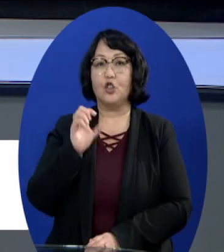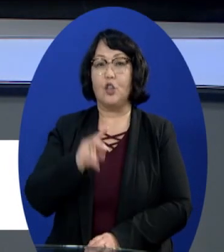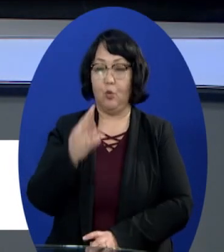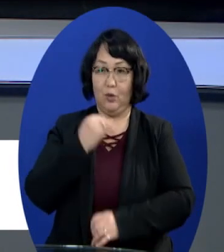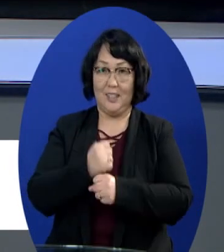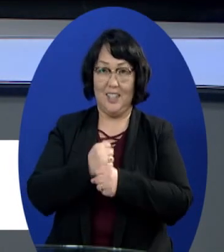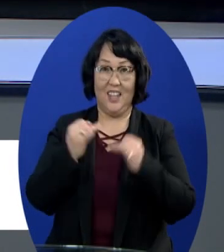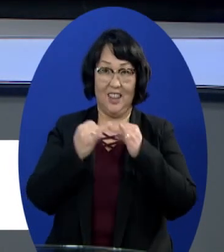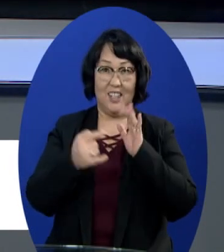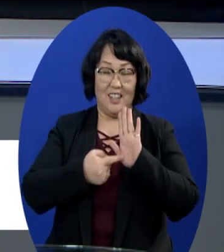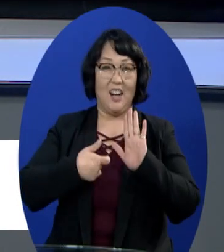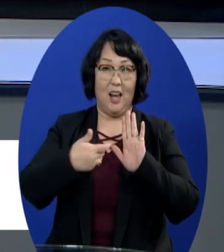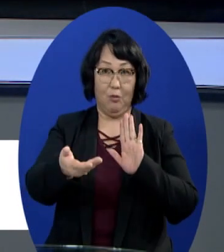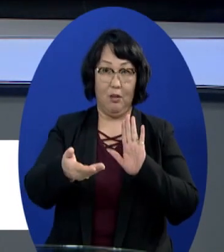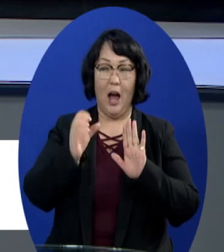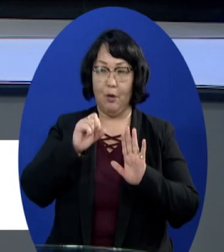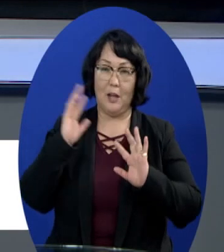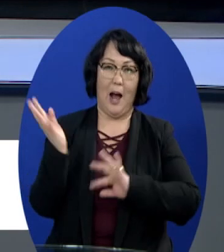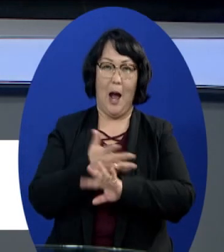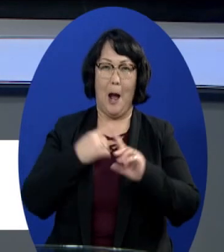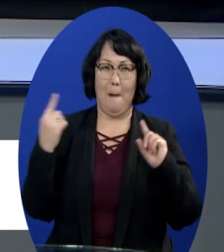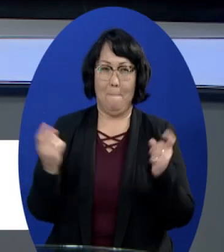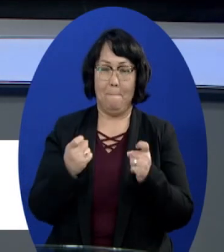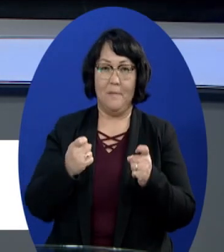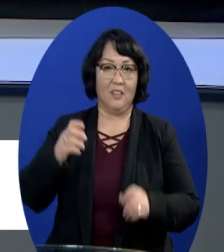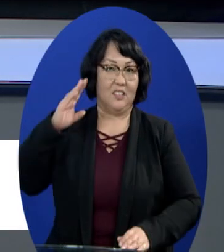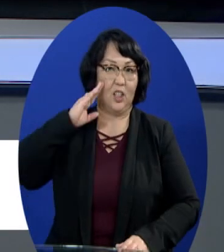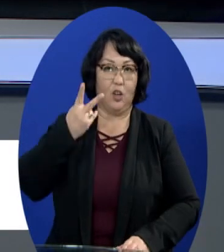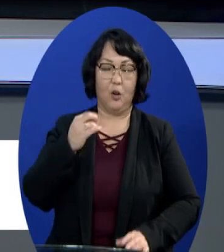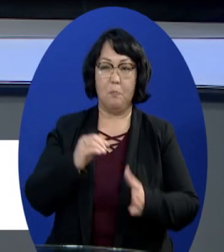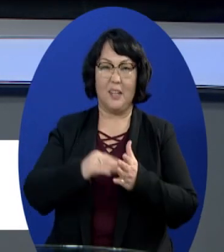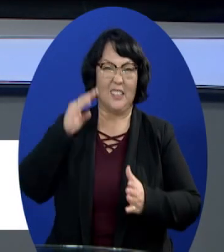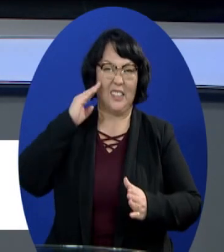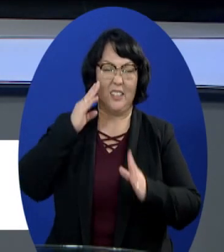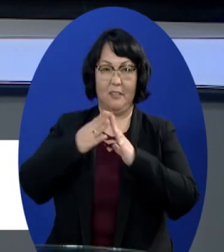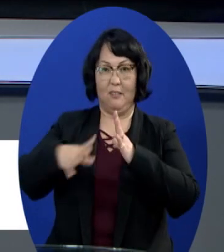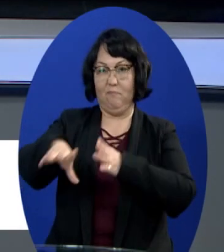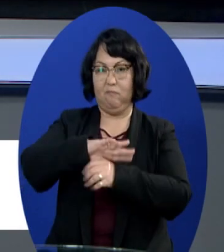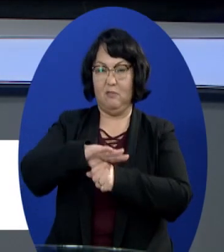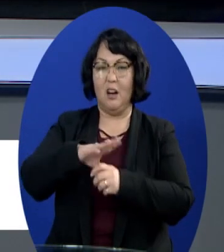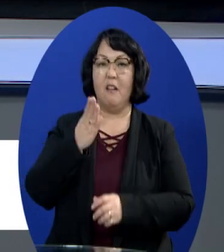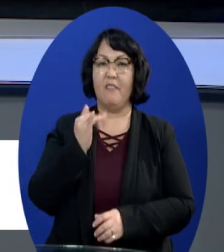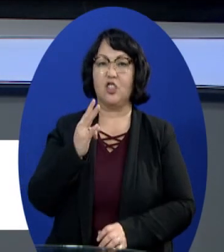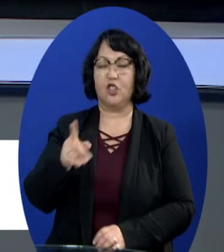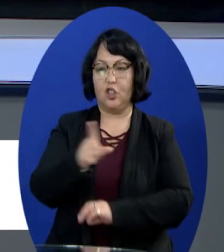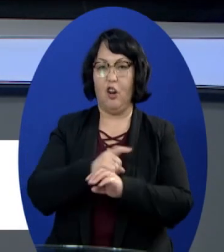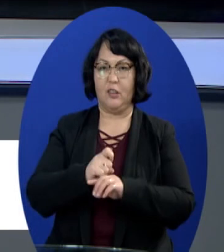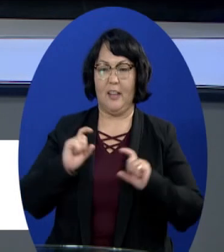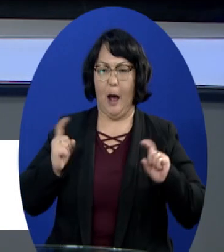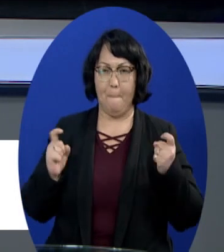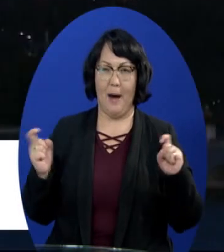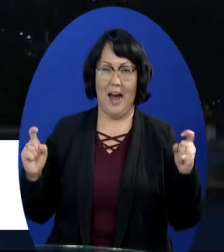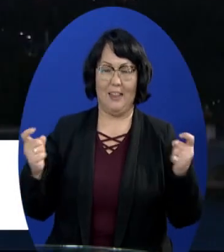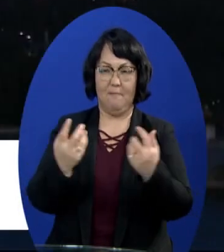цахимаар харуулгач за аюулгүй байдлыг хангах үүднээс үндэсний гвардын 20 мянган цэрэг нийслэл Вашингтон хотноо хамгаалалтанд гараад байгаа